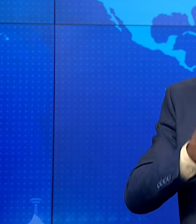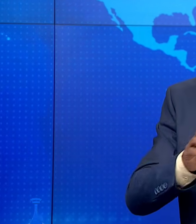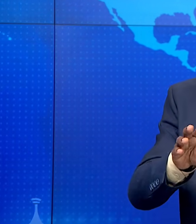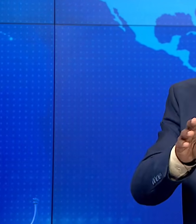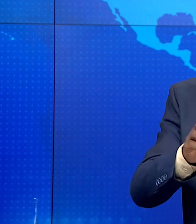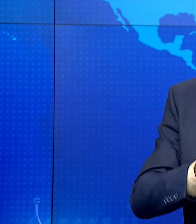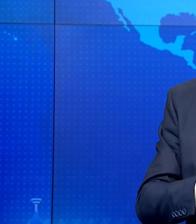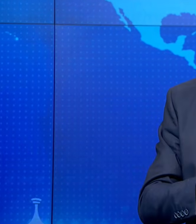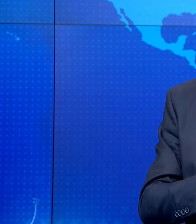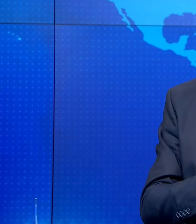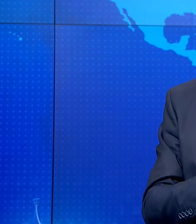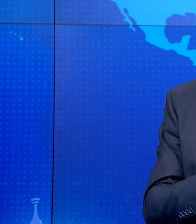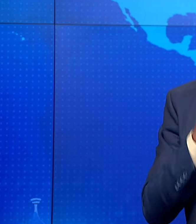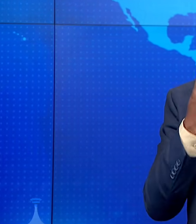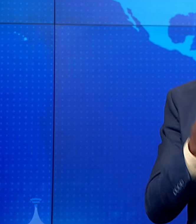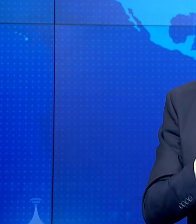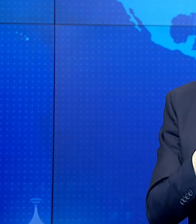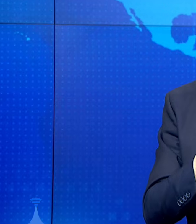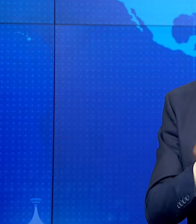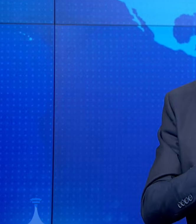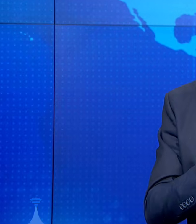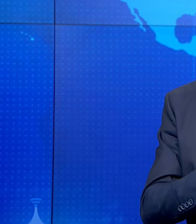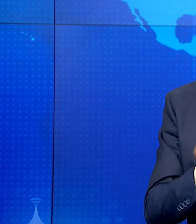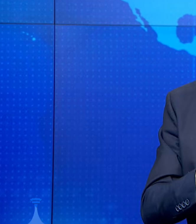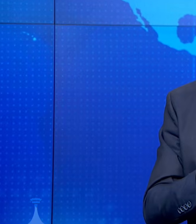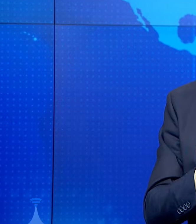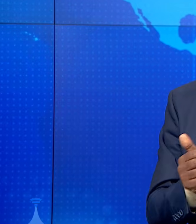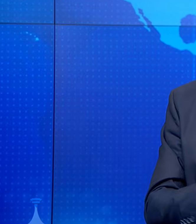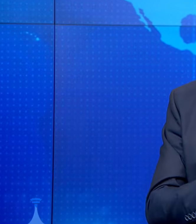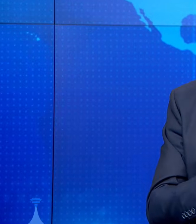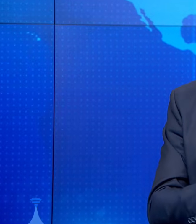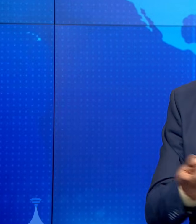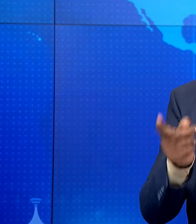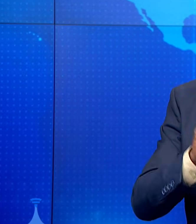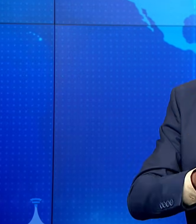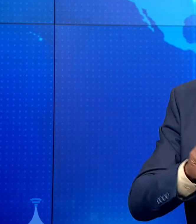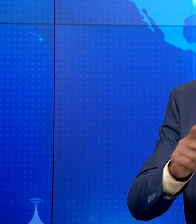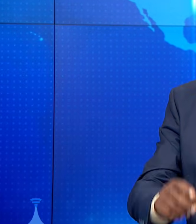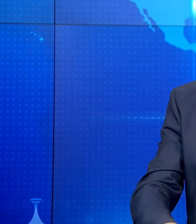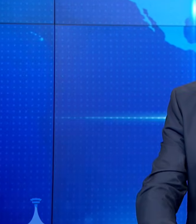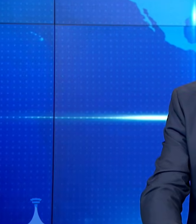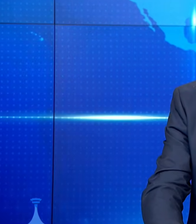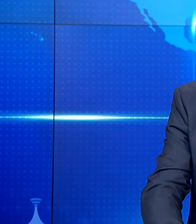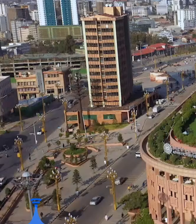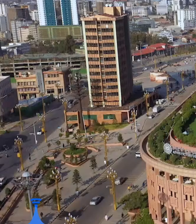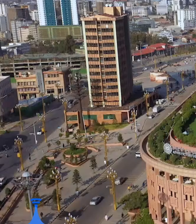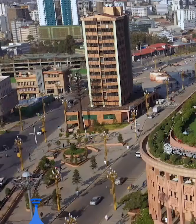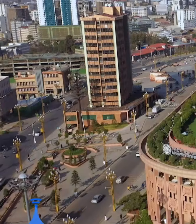መታሰቢያ በክብር ተቀብለዋል። ጉብኝቱም በተንቀሳቃሽ ምስል ተከታትለን እንመለስ።